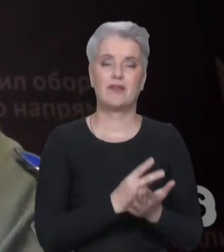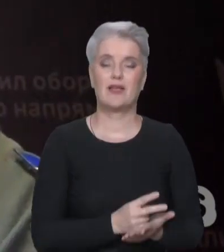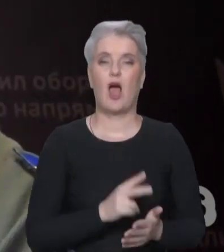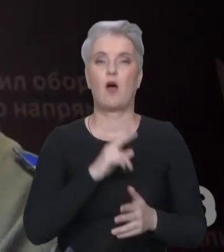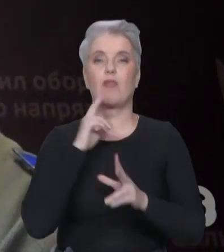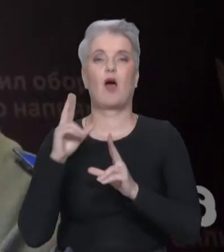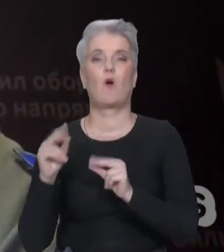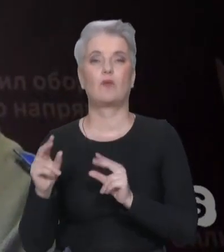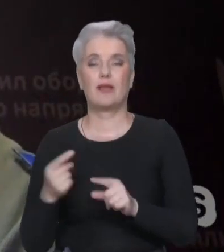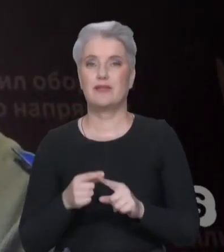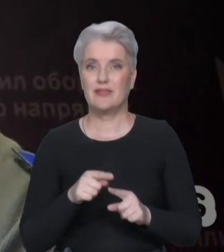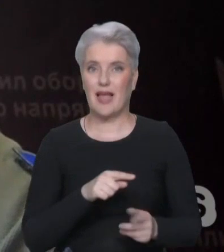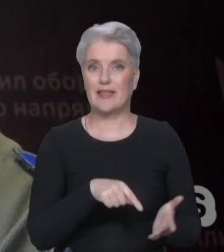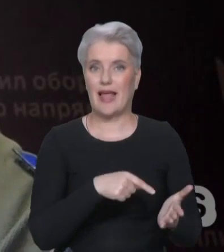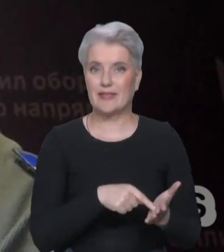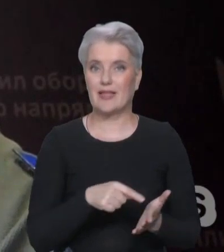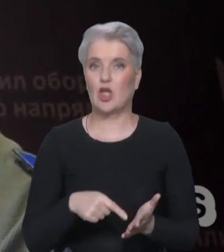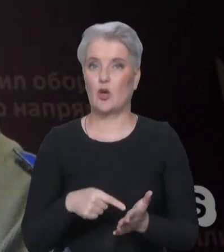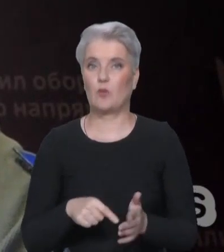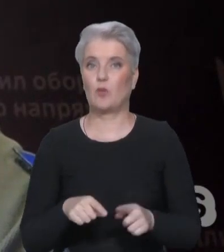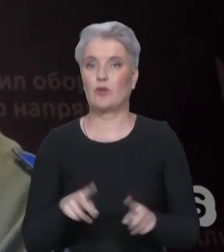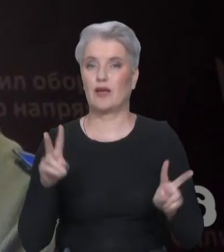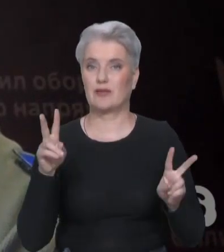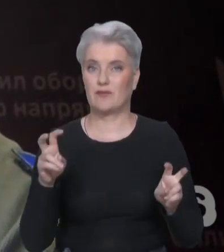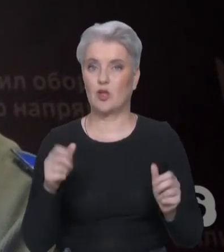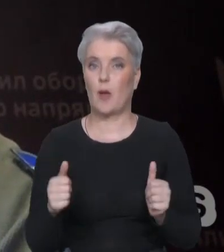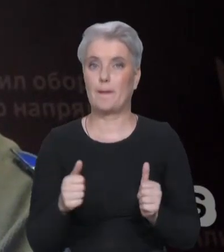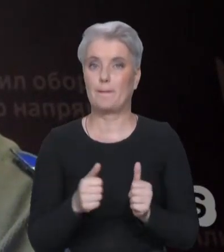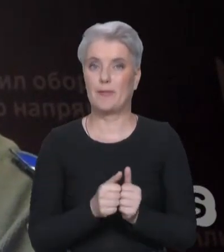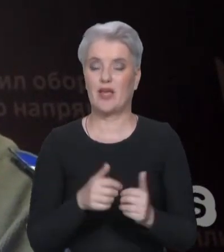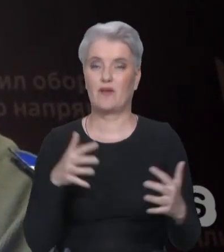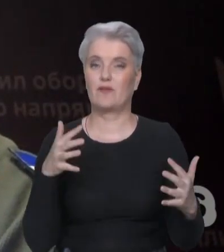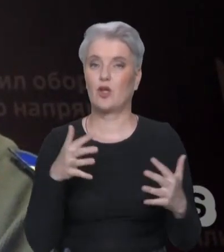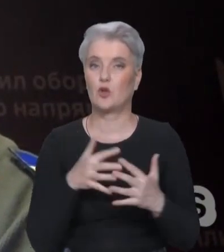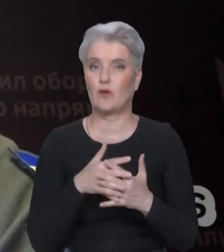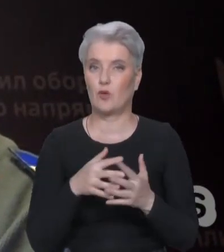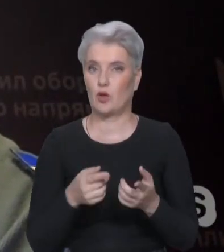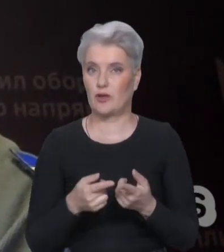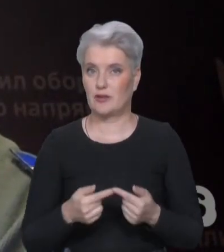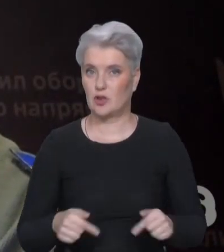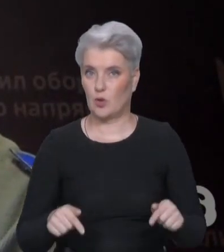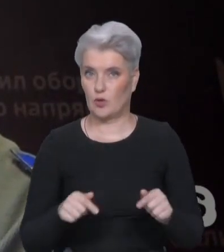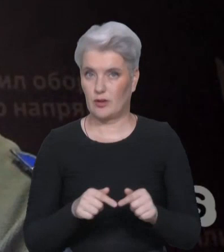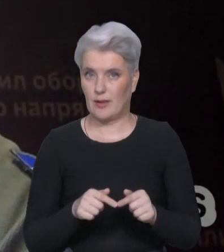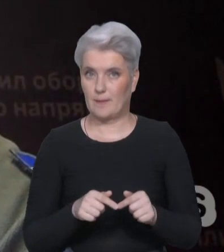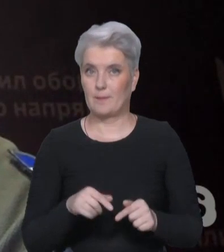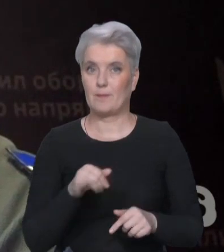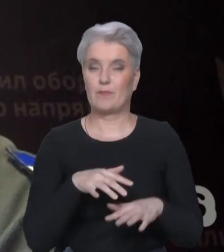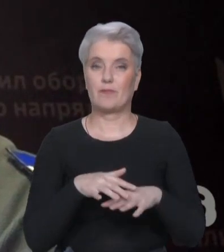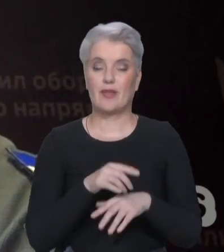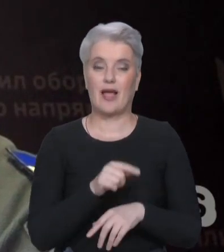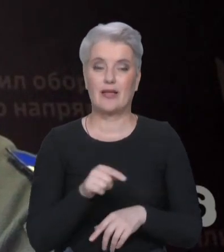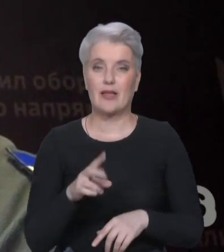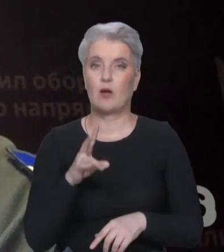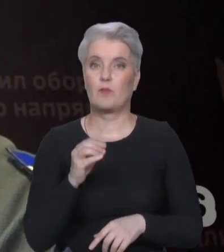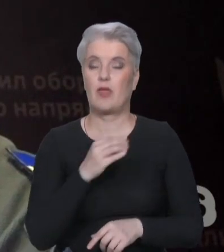все населені пункти так званої прифронтової зони, фронтової зони, і населення там небагато.